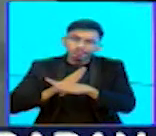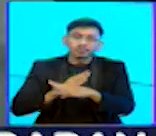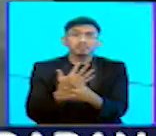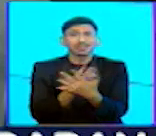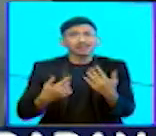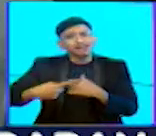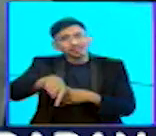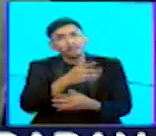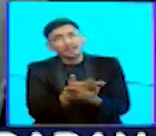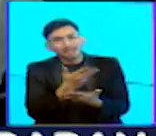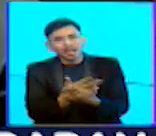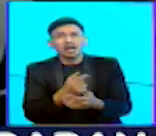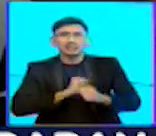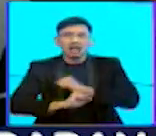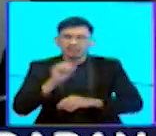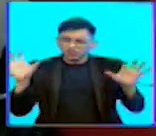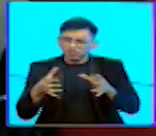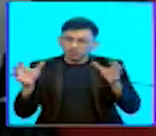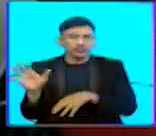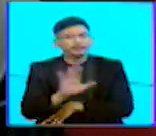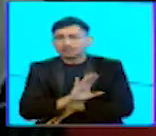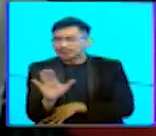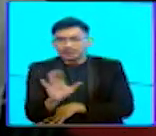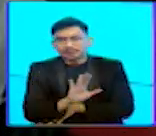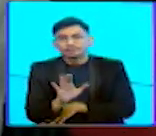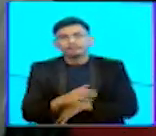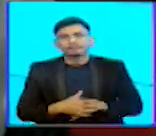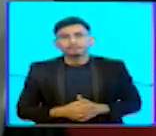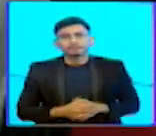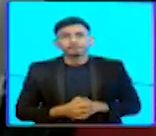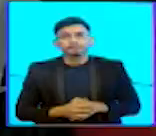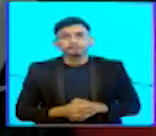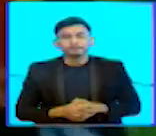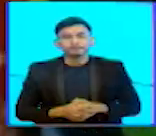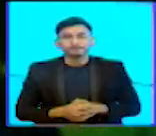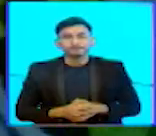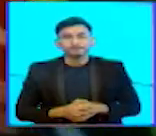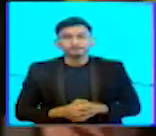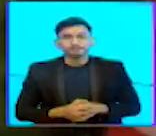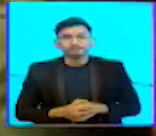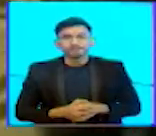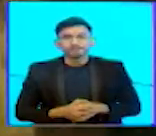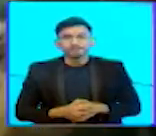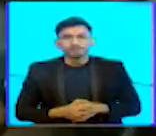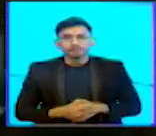menghindari kegiatan yang menimbulkan kerumunan. Silakan meninggalkan tempat. Yang kita hormati tuan rumah.